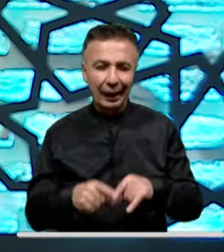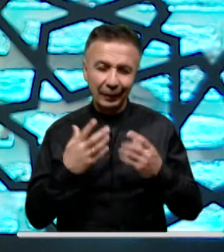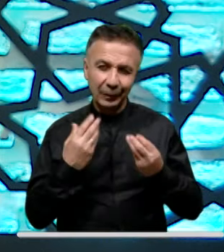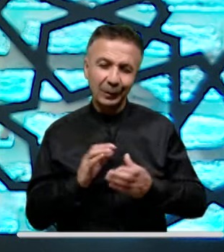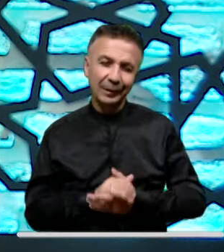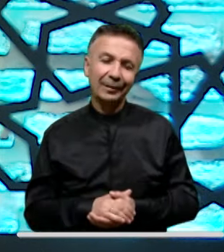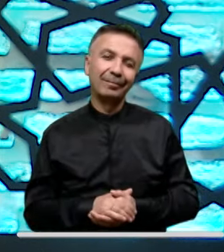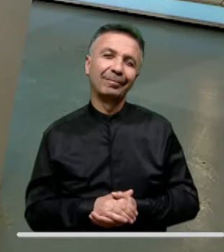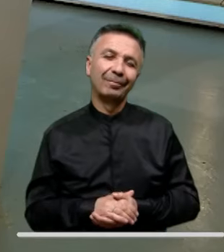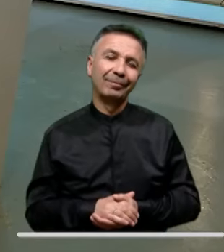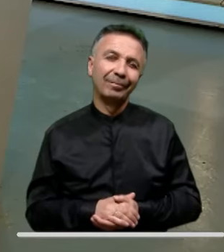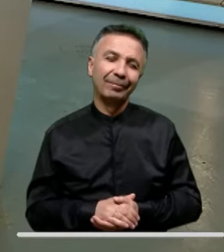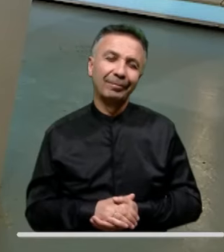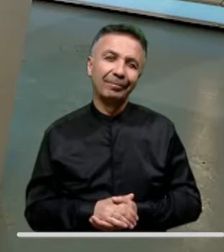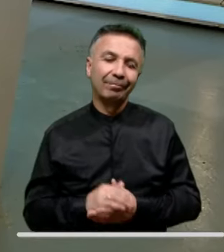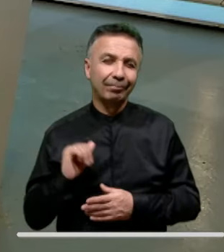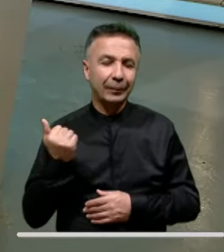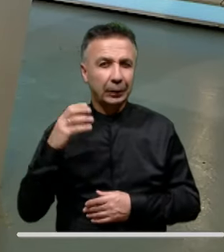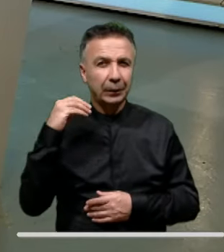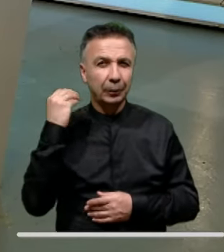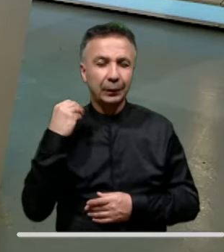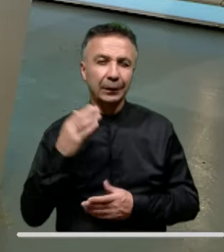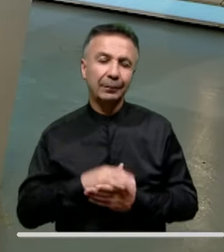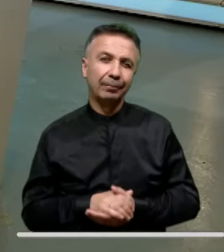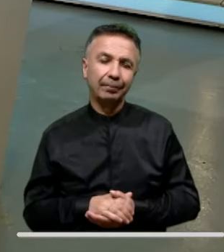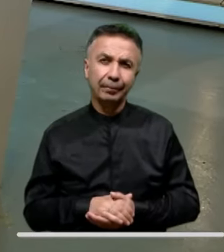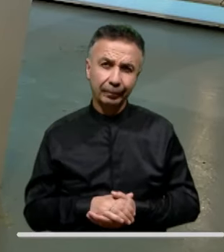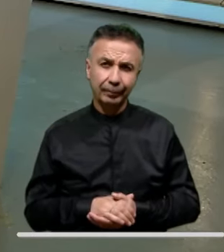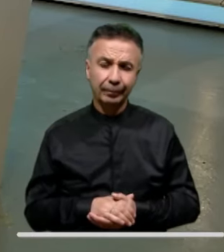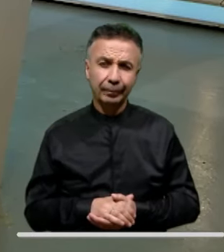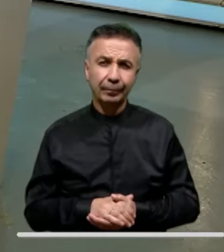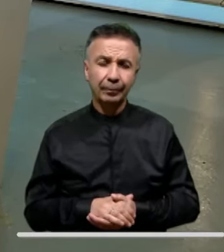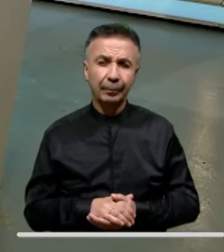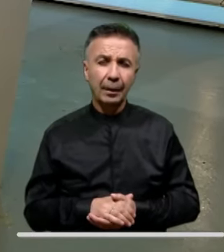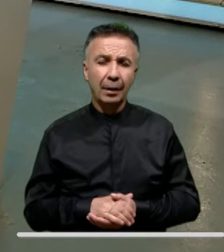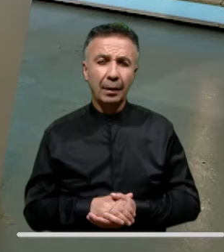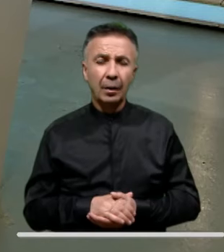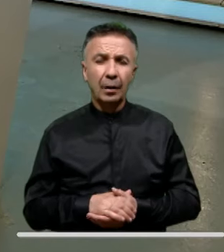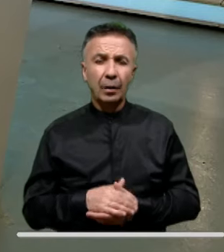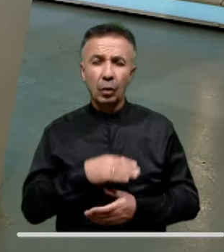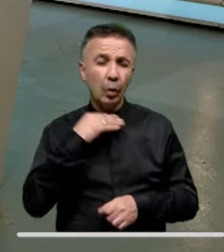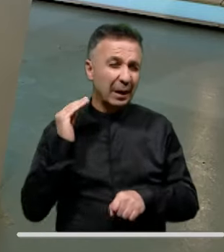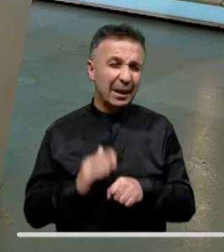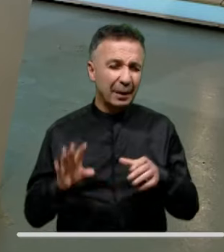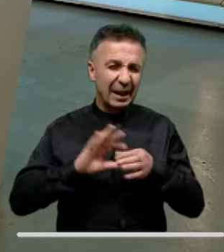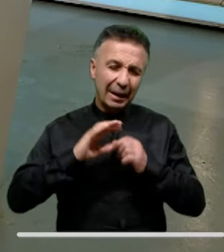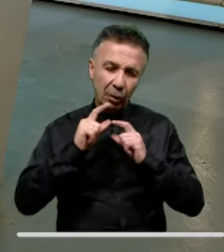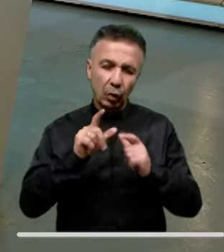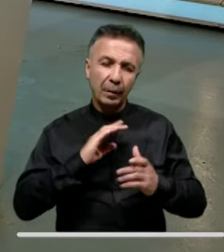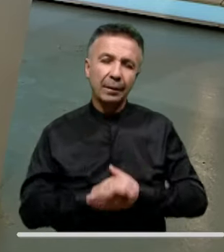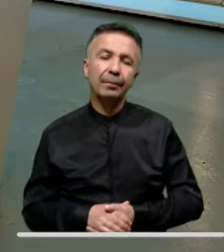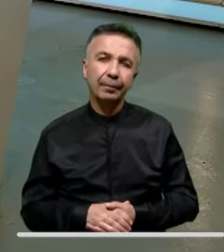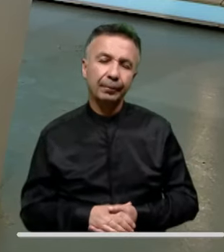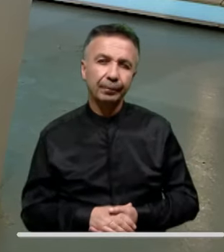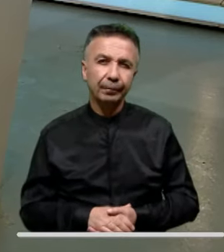Hayırlı akşamlar diliyorum muhterem hocaların. Teşekkür ederiz. Kurban hakkında bir soru sormak istiyorum. Buyurun.